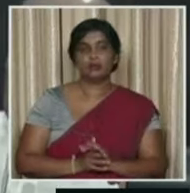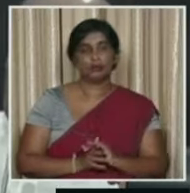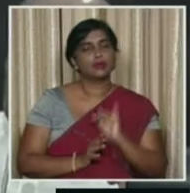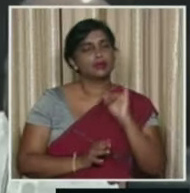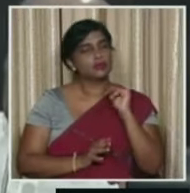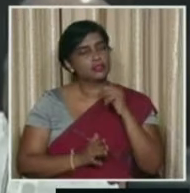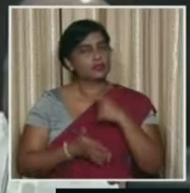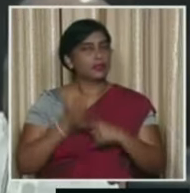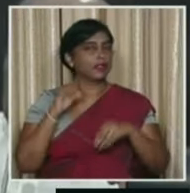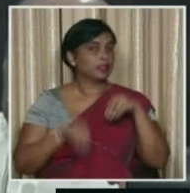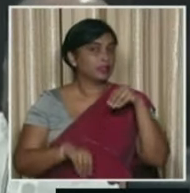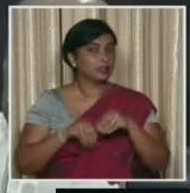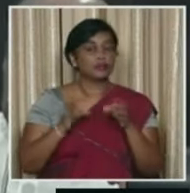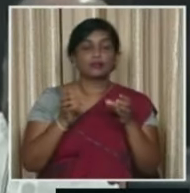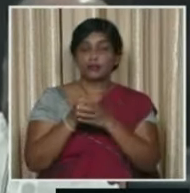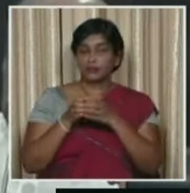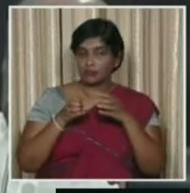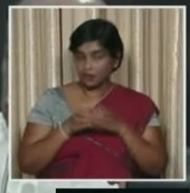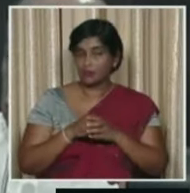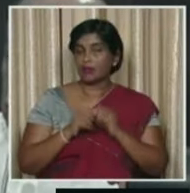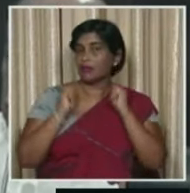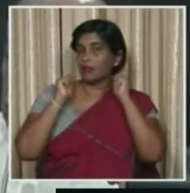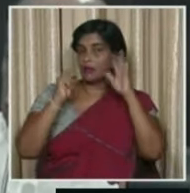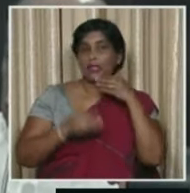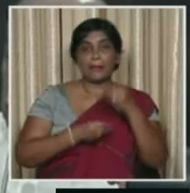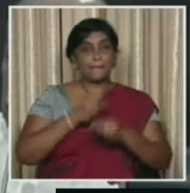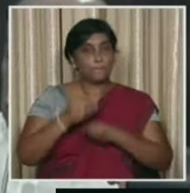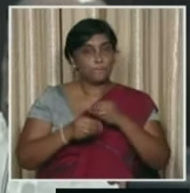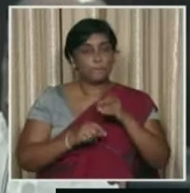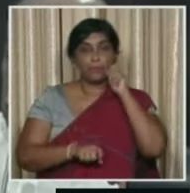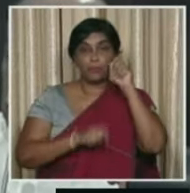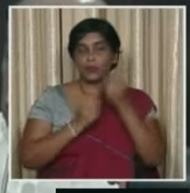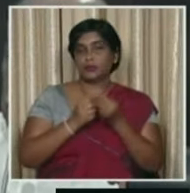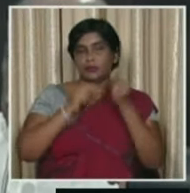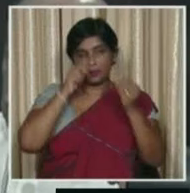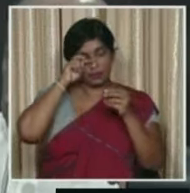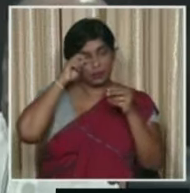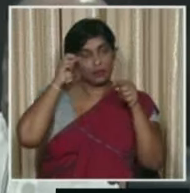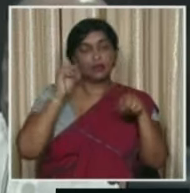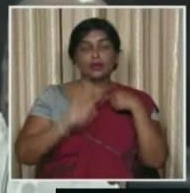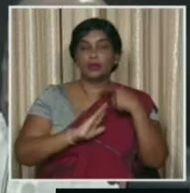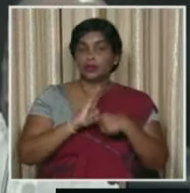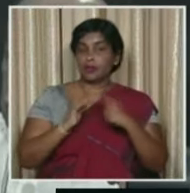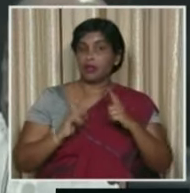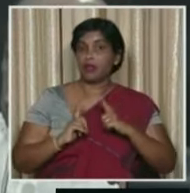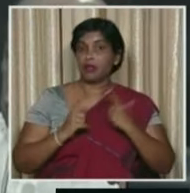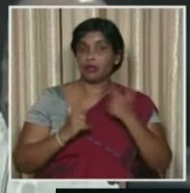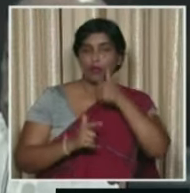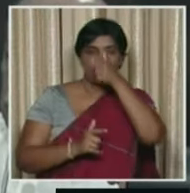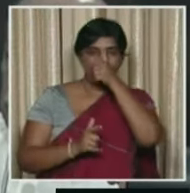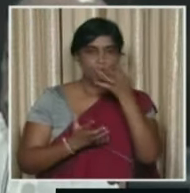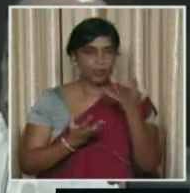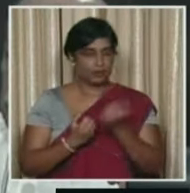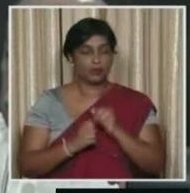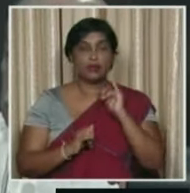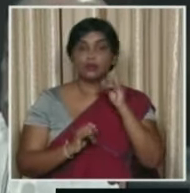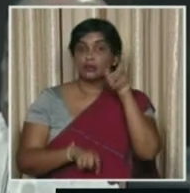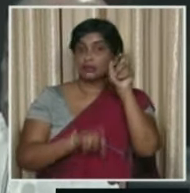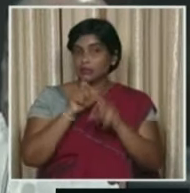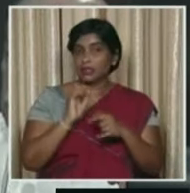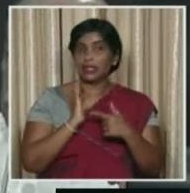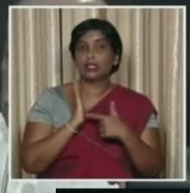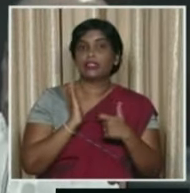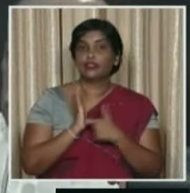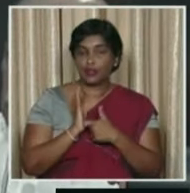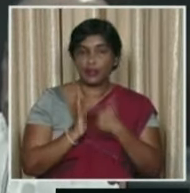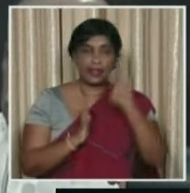සමහර දේශපාලන කණ්ඩායම් සාර්ථක ව්‍යාපාර ජනසතු කර මේ රටේ අනාගතය හොරකම් කළා. තවත් සමහරු